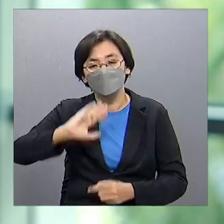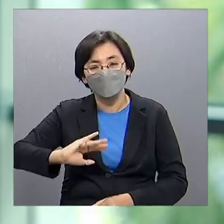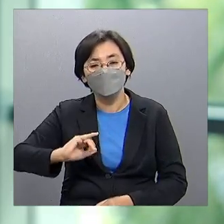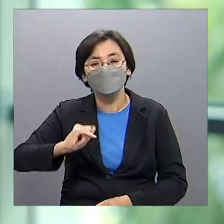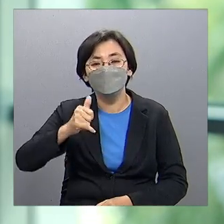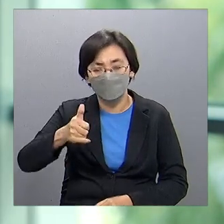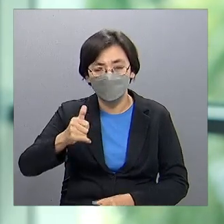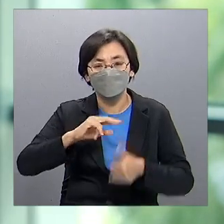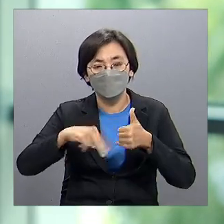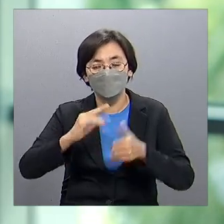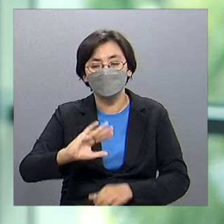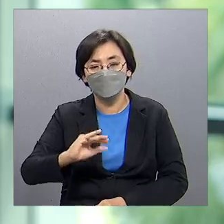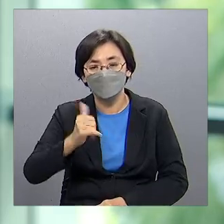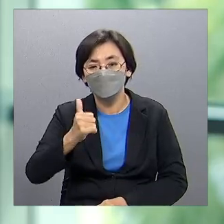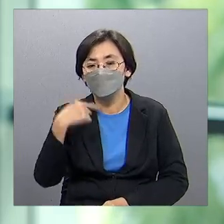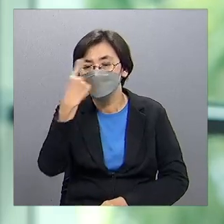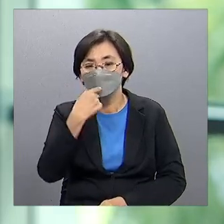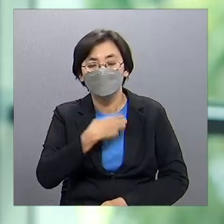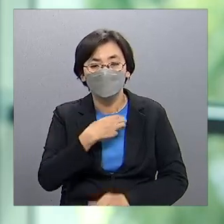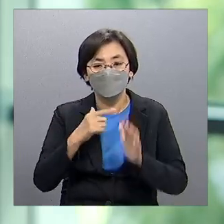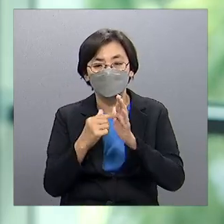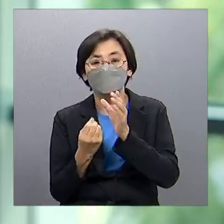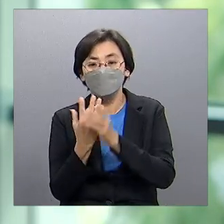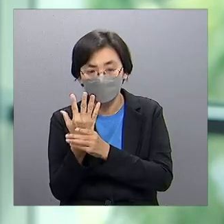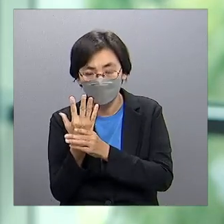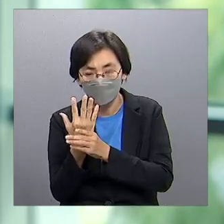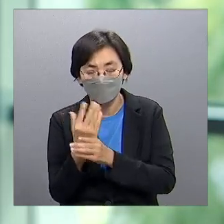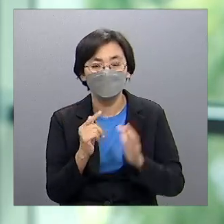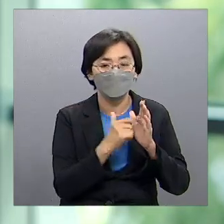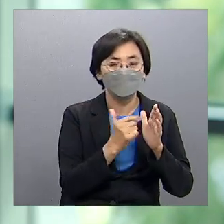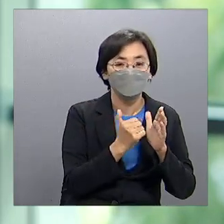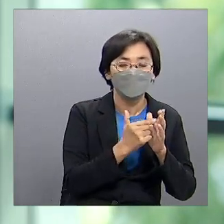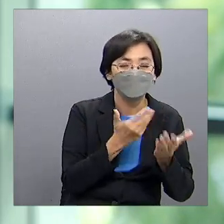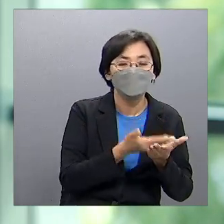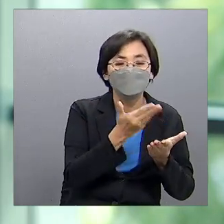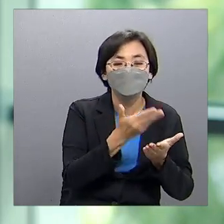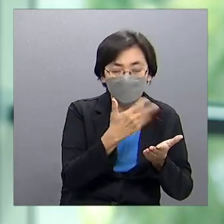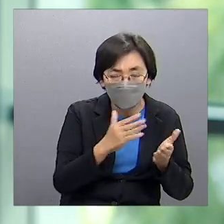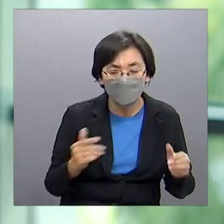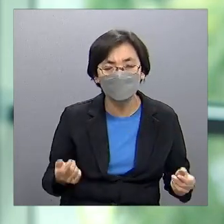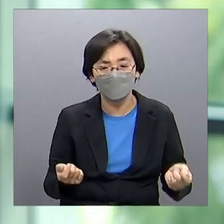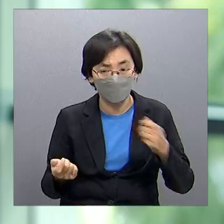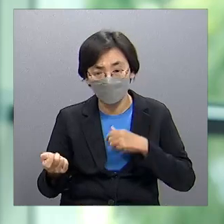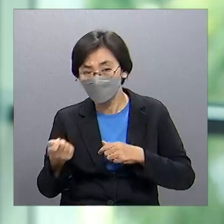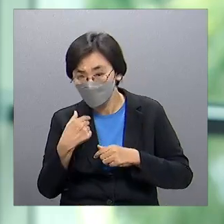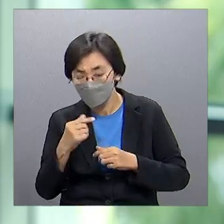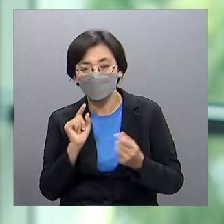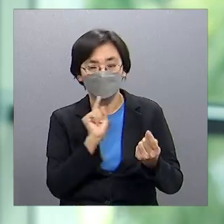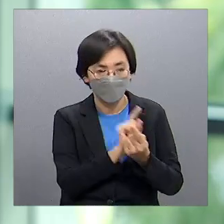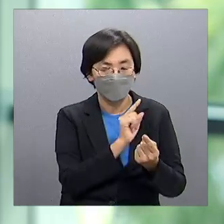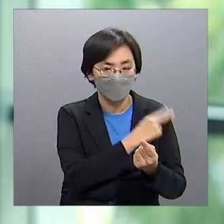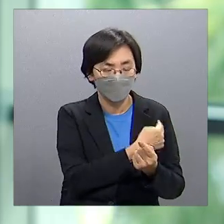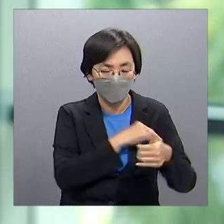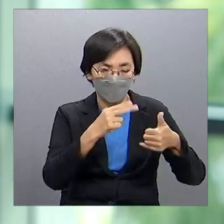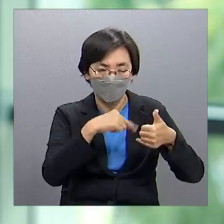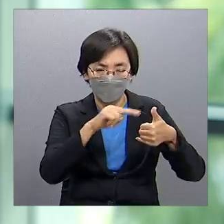ใครที่อยากจะใช้ยาสมุนไพรร่วมกับยาแผนปัจจุบันนะคะก็ควรที่จะต้องปรึกษาแพทย์ที่รักษาอาการของเราก่อนด้วยจะได้รับความ